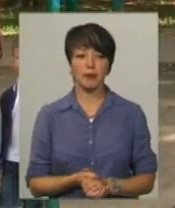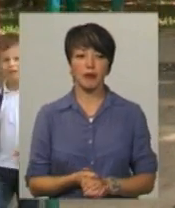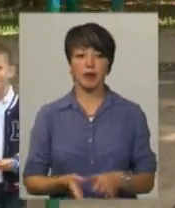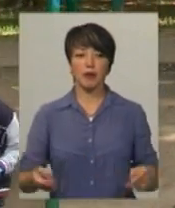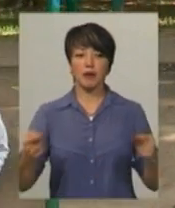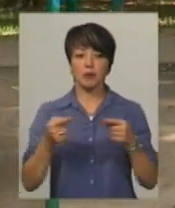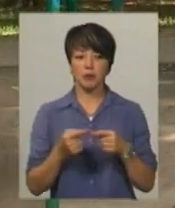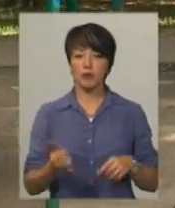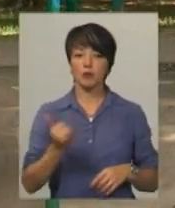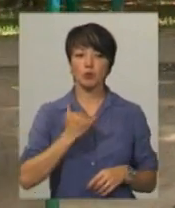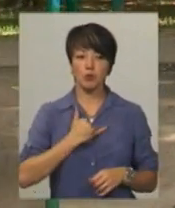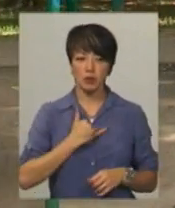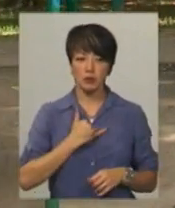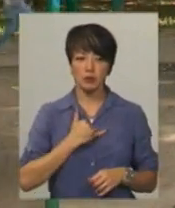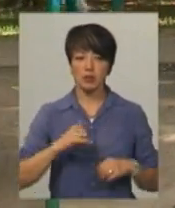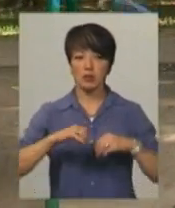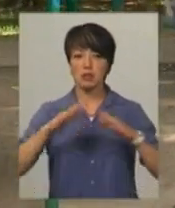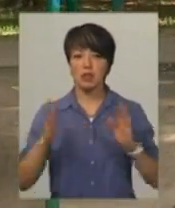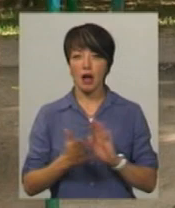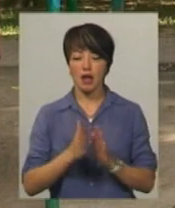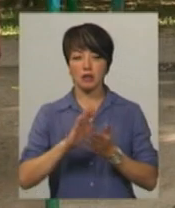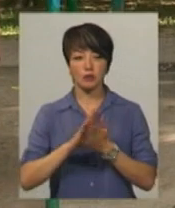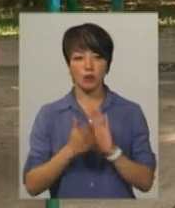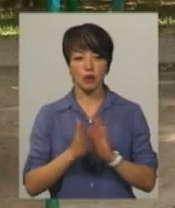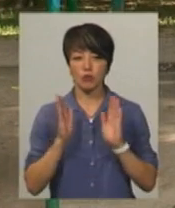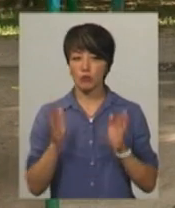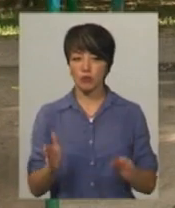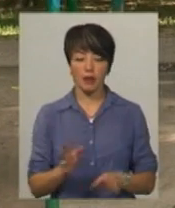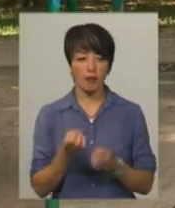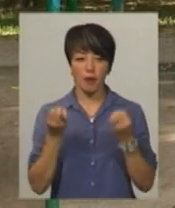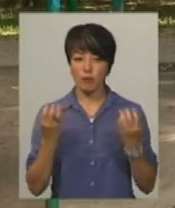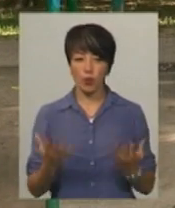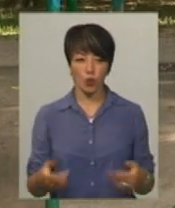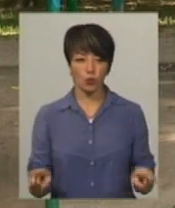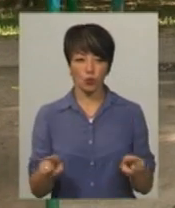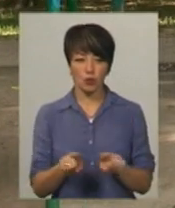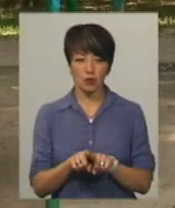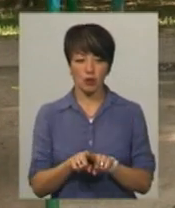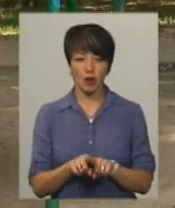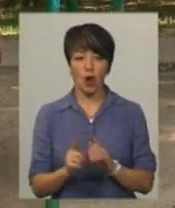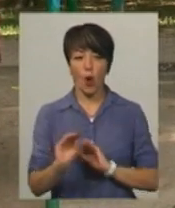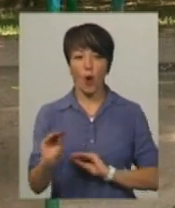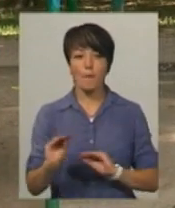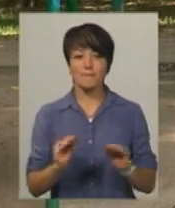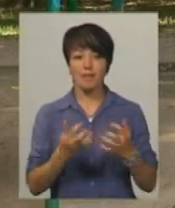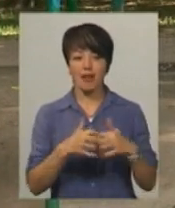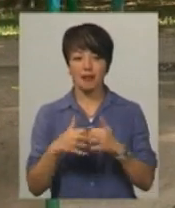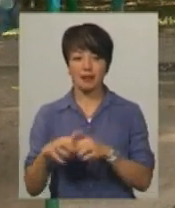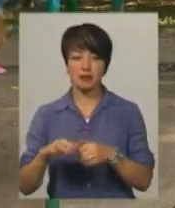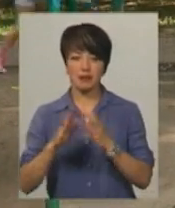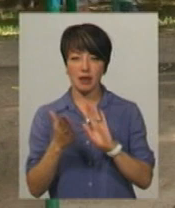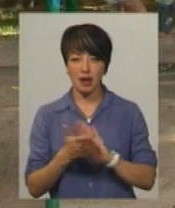Відповідно, в нас загальна картина буде не просто там обладнання, а загальна